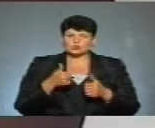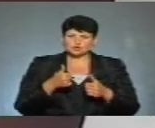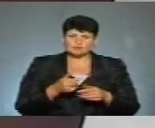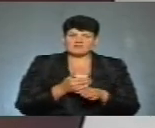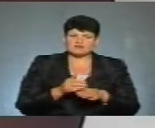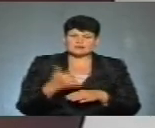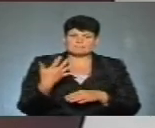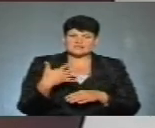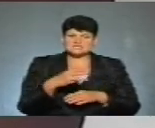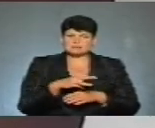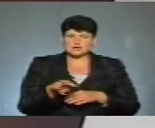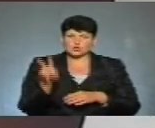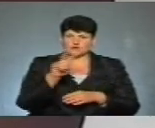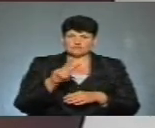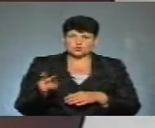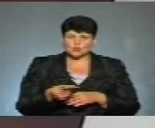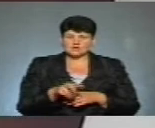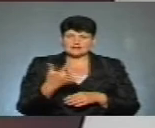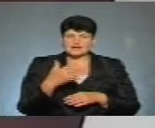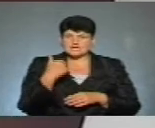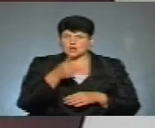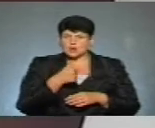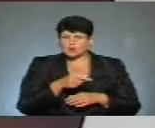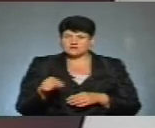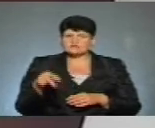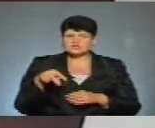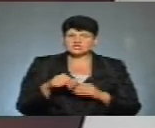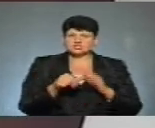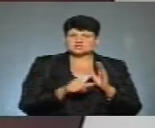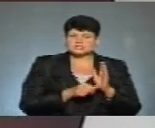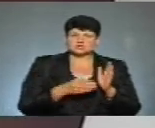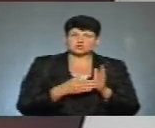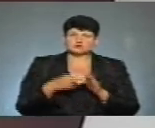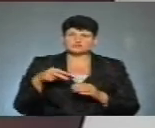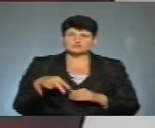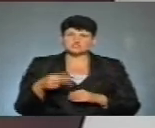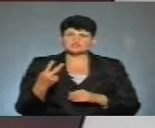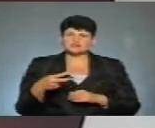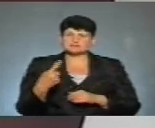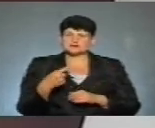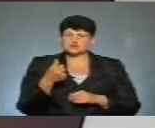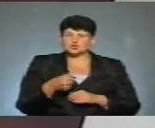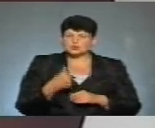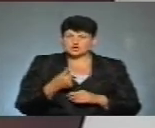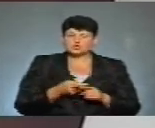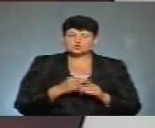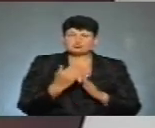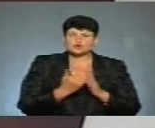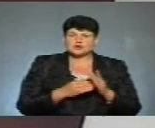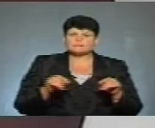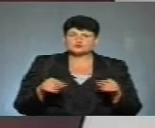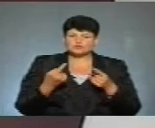виділила 50 мільйонів доларів на 5 років з 2016 по 2021 роки. Цю програму